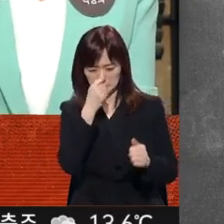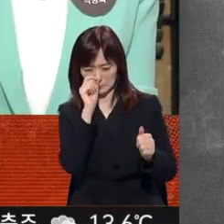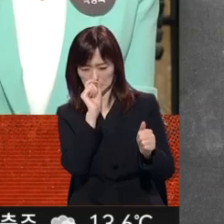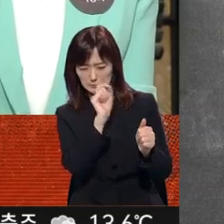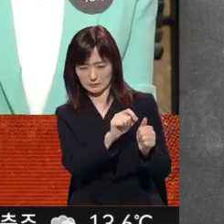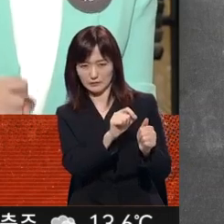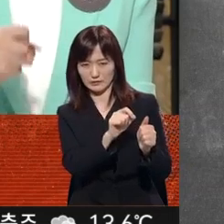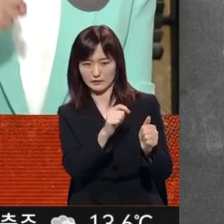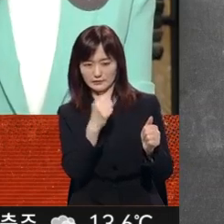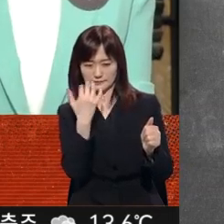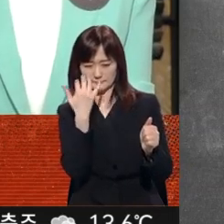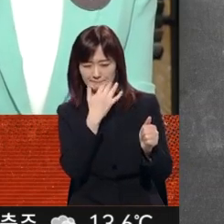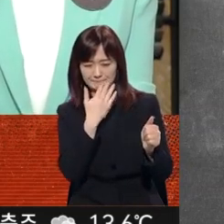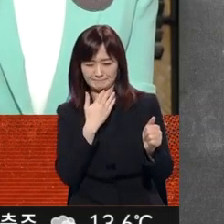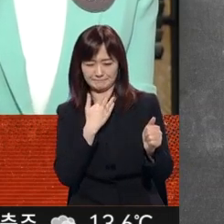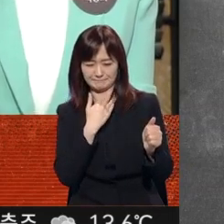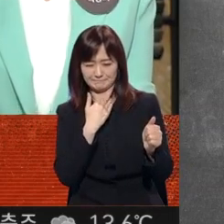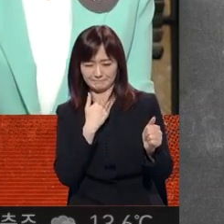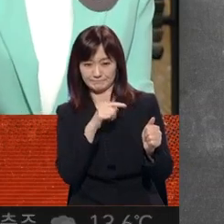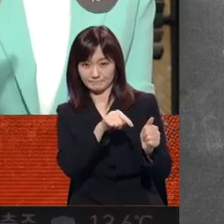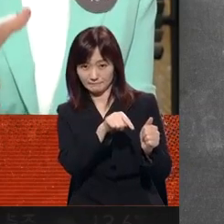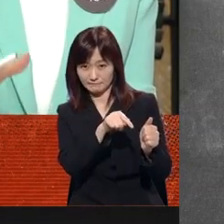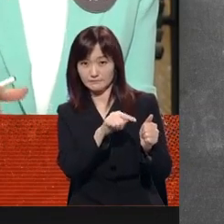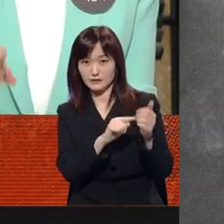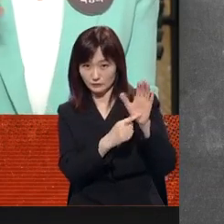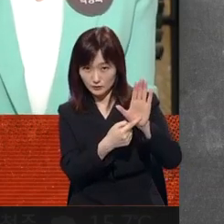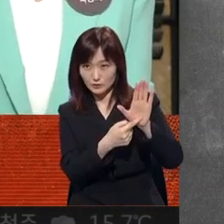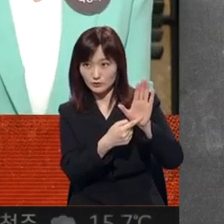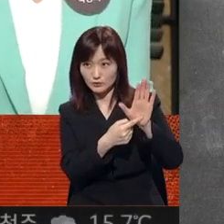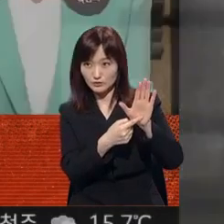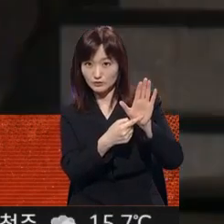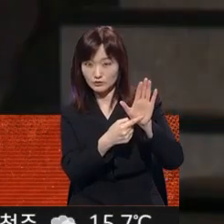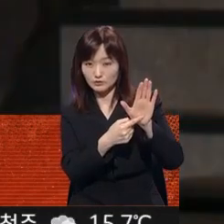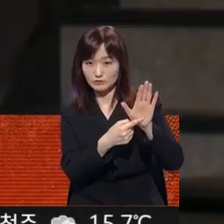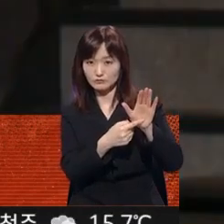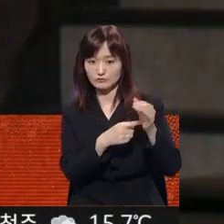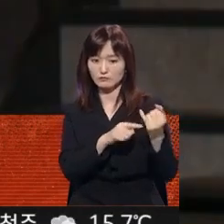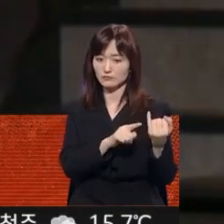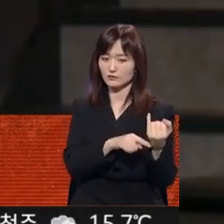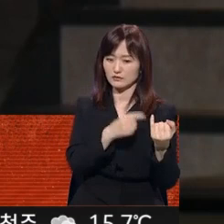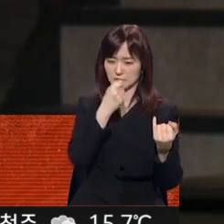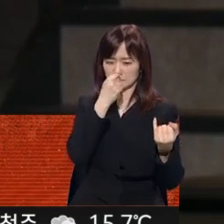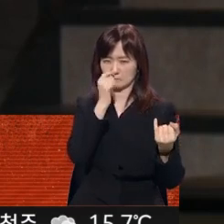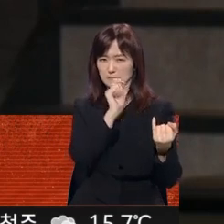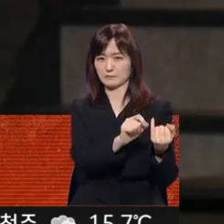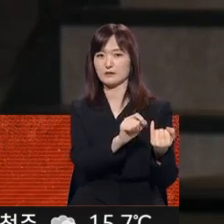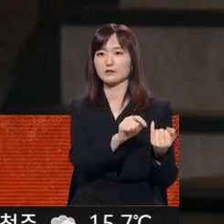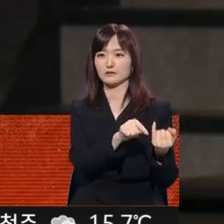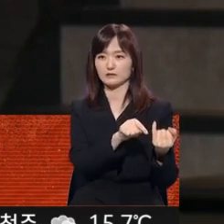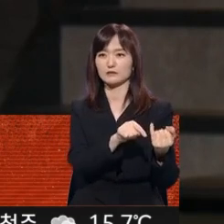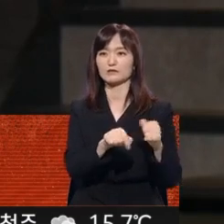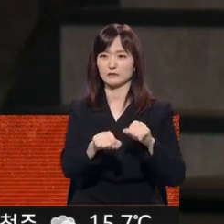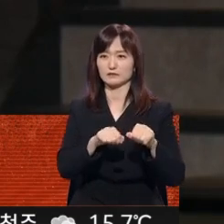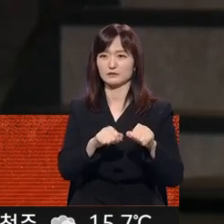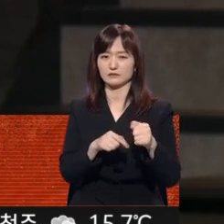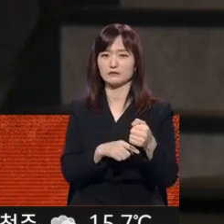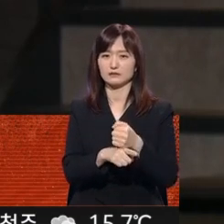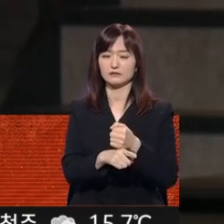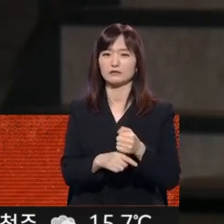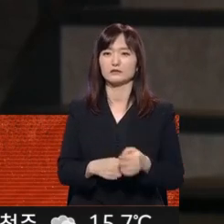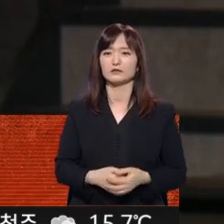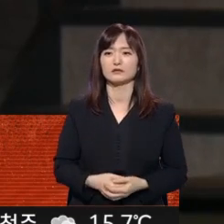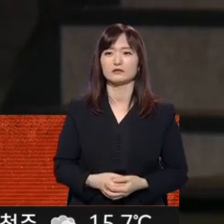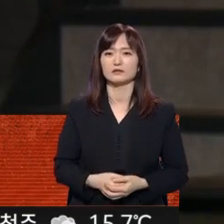주는 본인의 성적인 어떤 그 본능을 표출하면서 본인은 표출하고 상대방이 모욕스러울 수 그런 행동을 한 의미에서